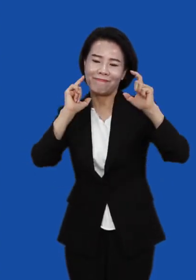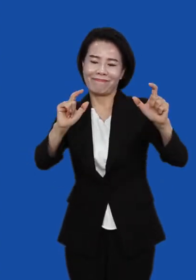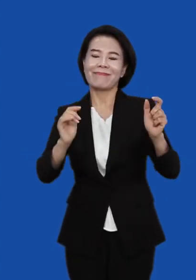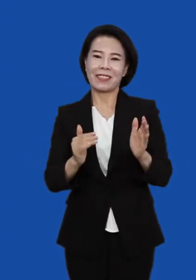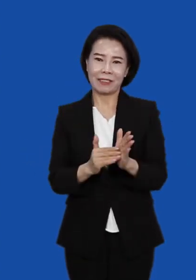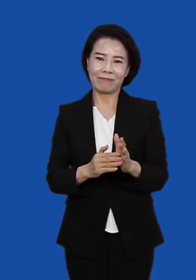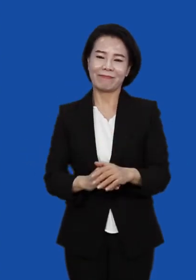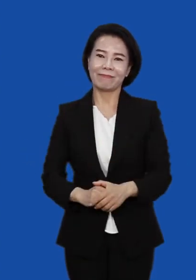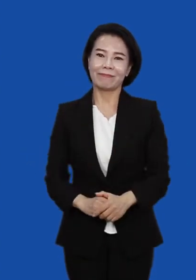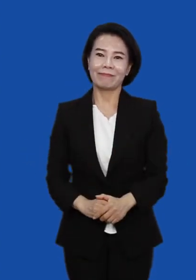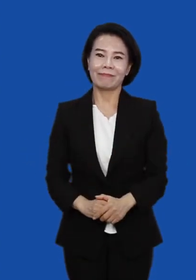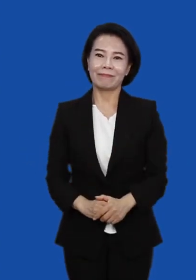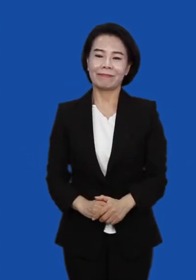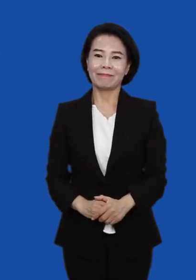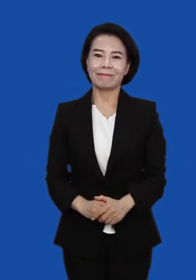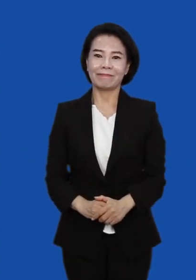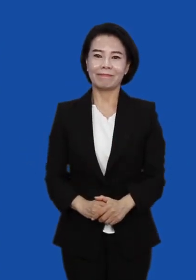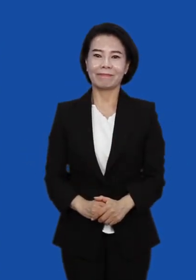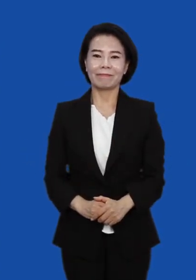배경을 전했습니다.